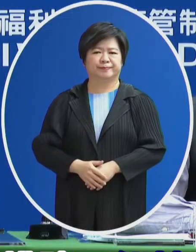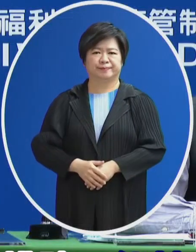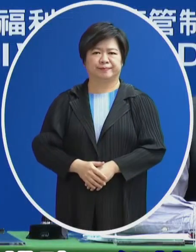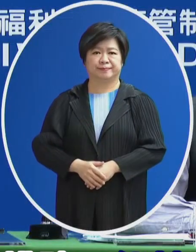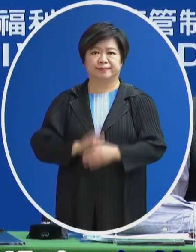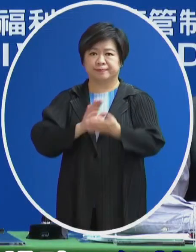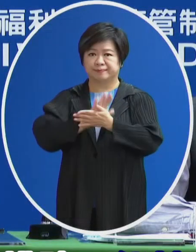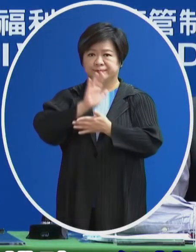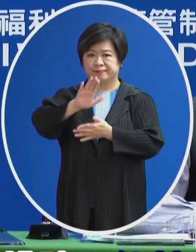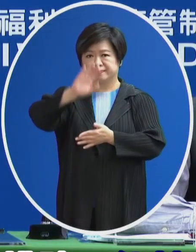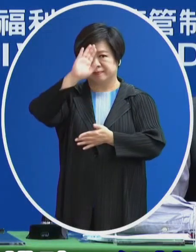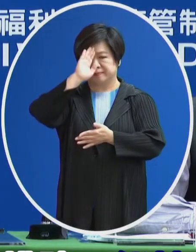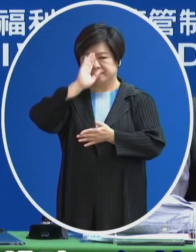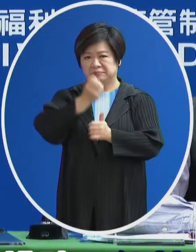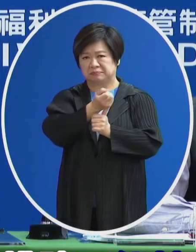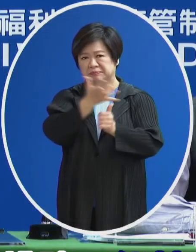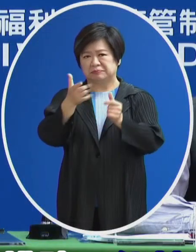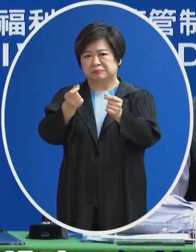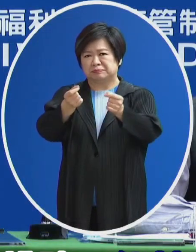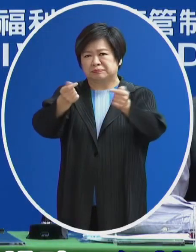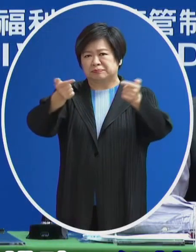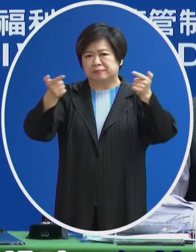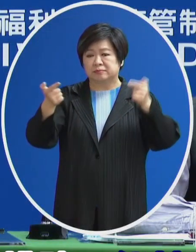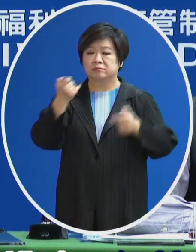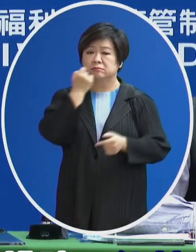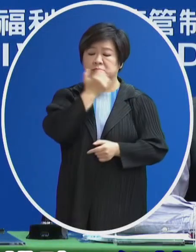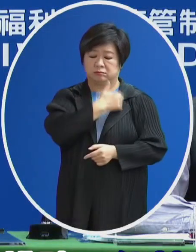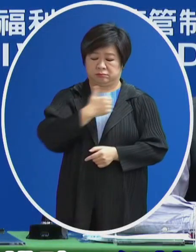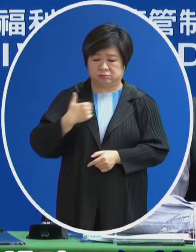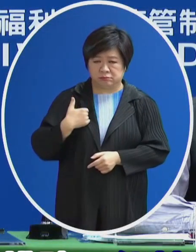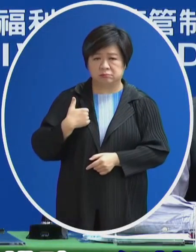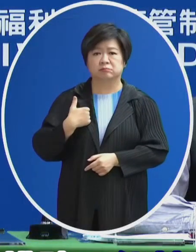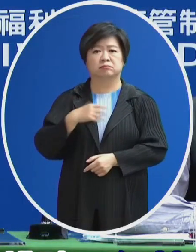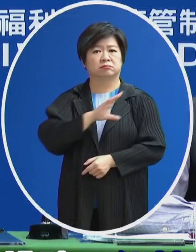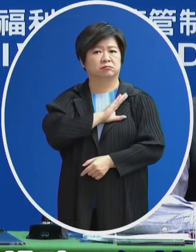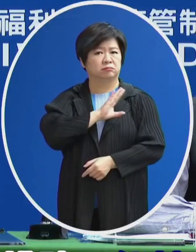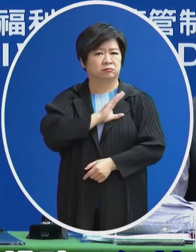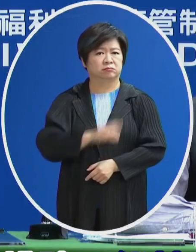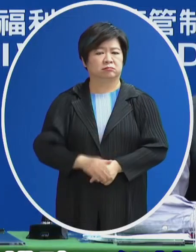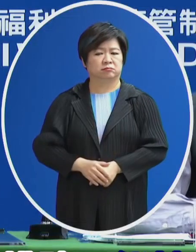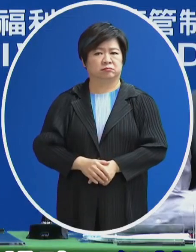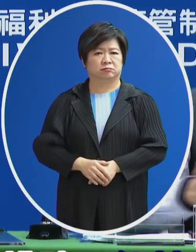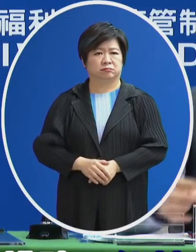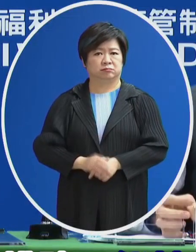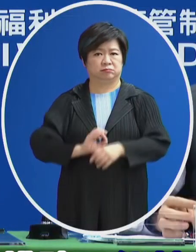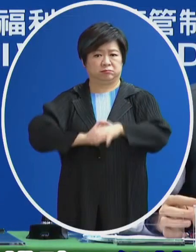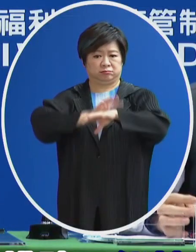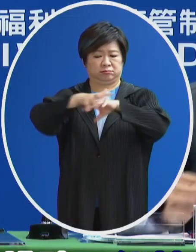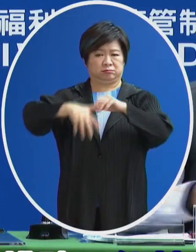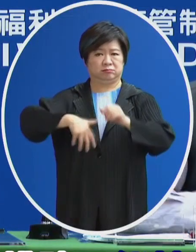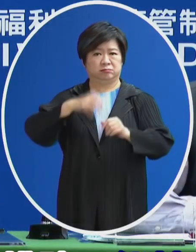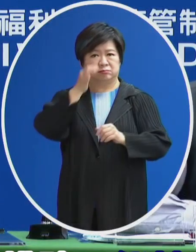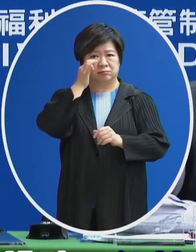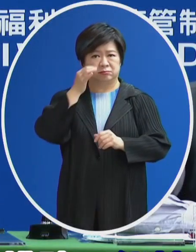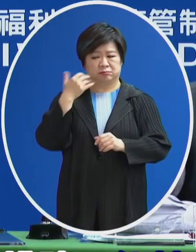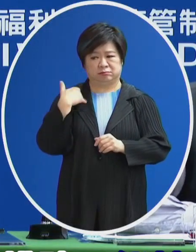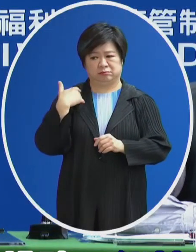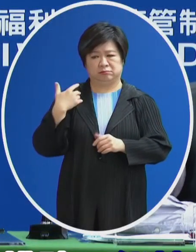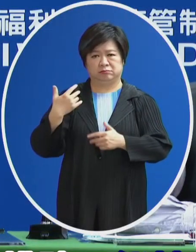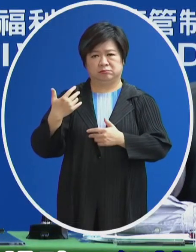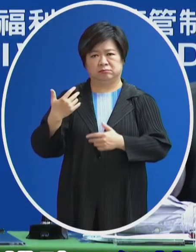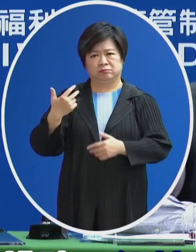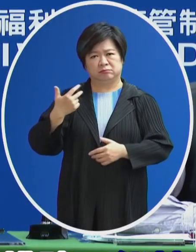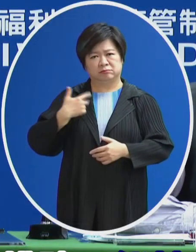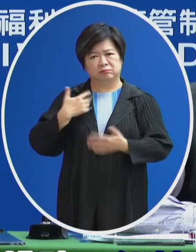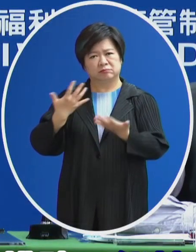未来的疫情会不会扩大？那当然有这个可能性。哦，我们看到，哦，全世界在前一段上个礼拜有多次，